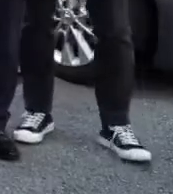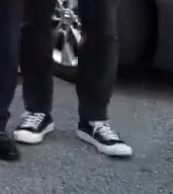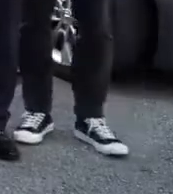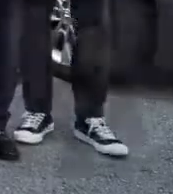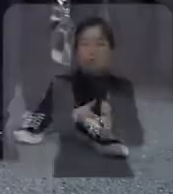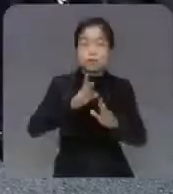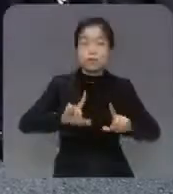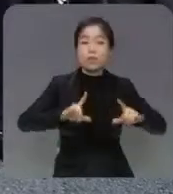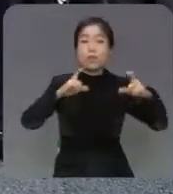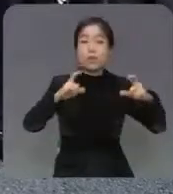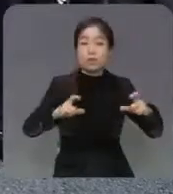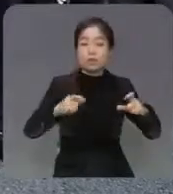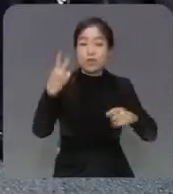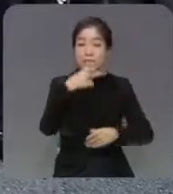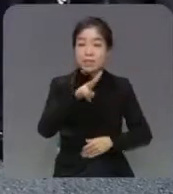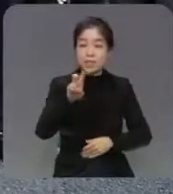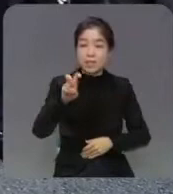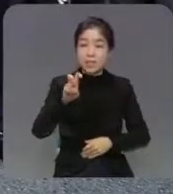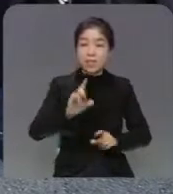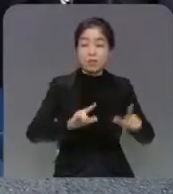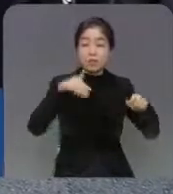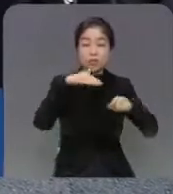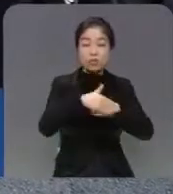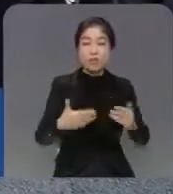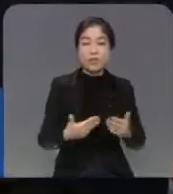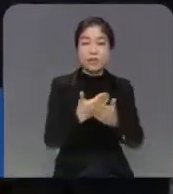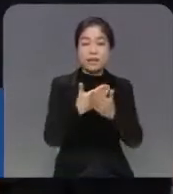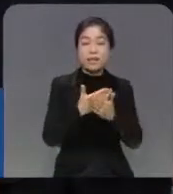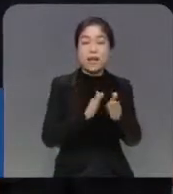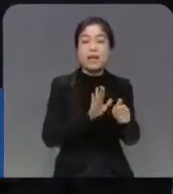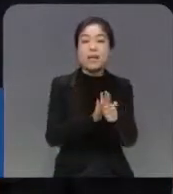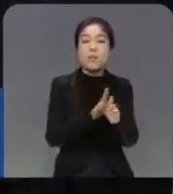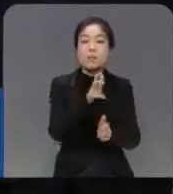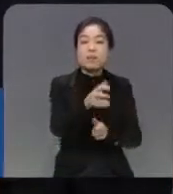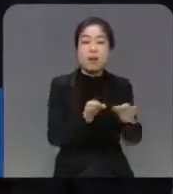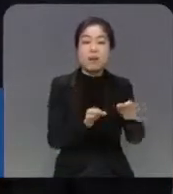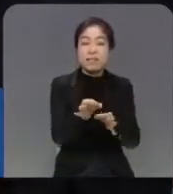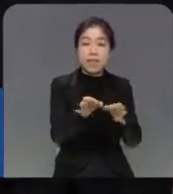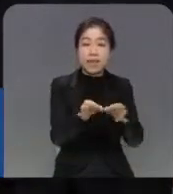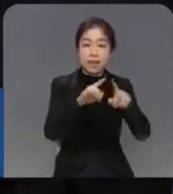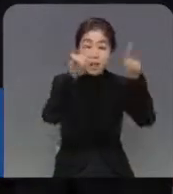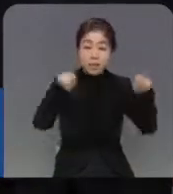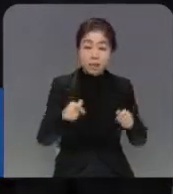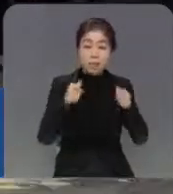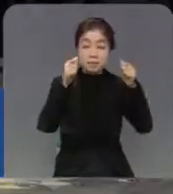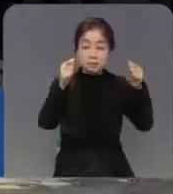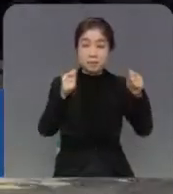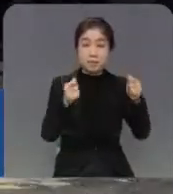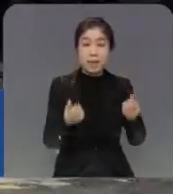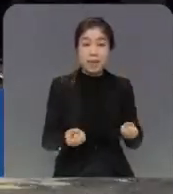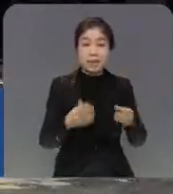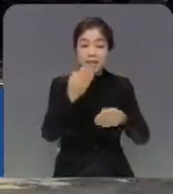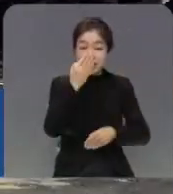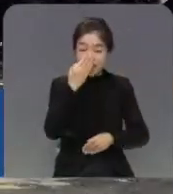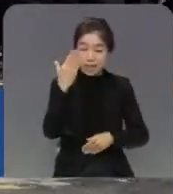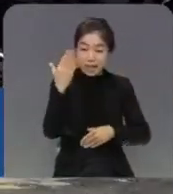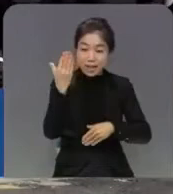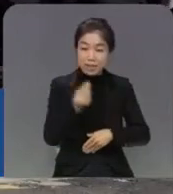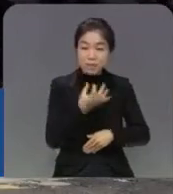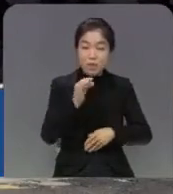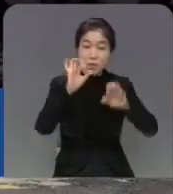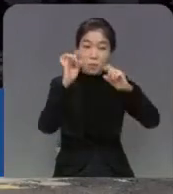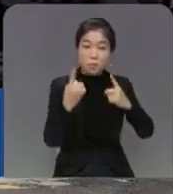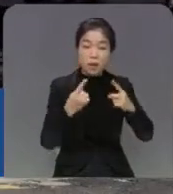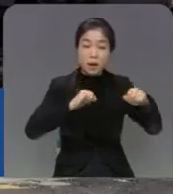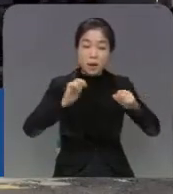광주시 동구가 2020 동구형 상생협력상가 현판식을 열었습니다. 현판식은 착한 임대료 인하 운동에